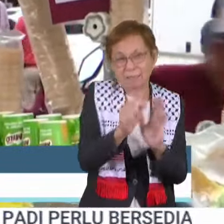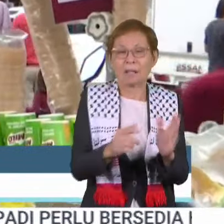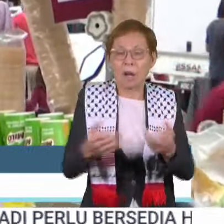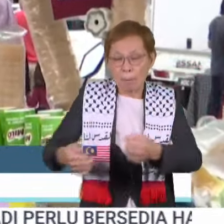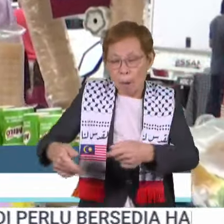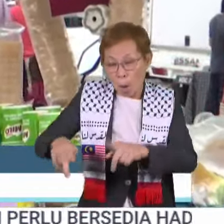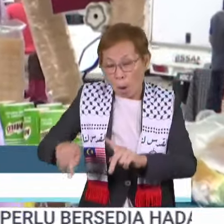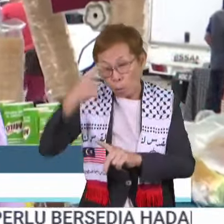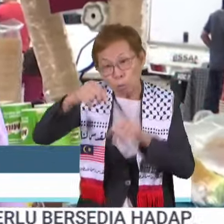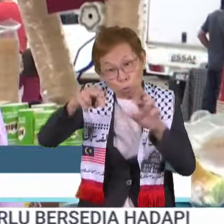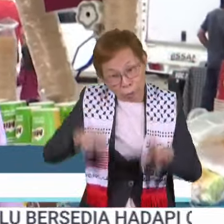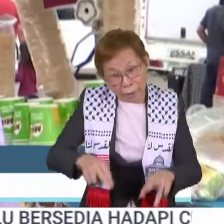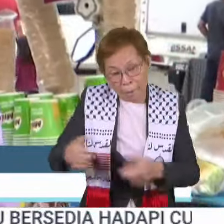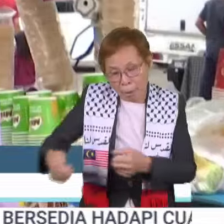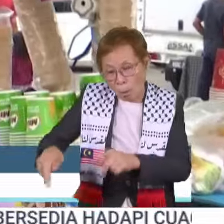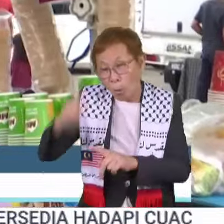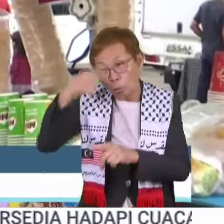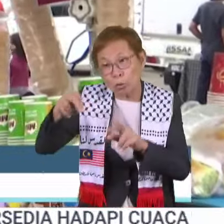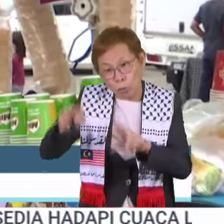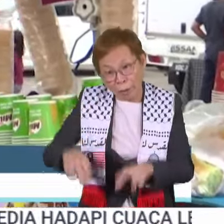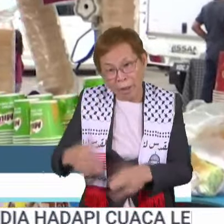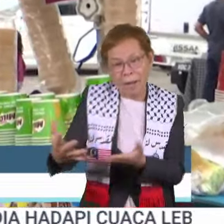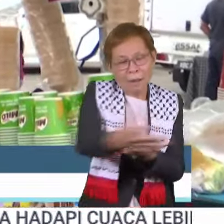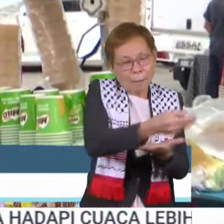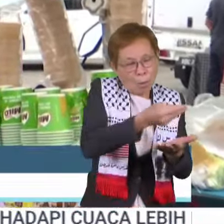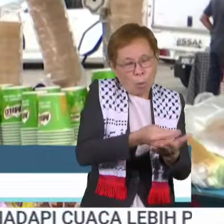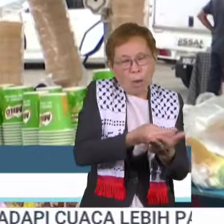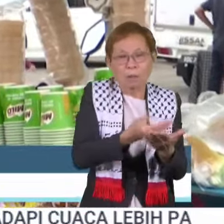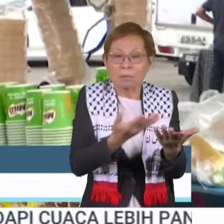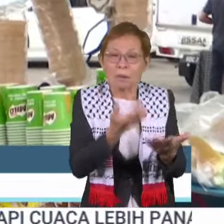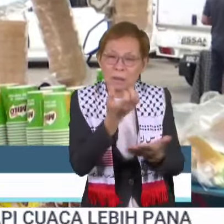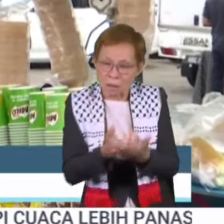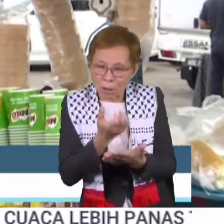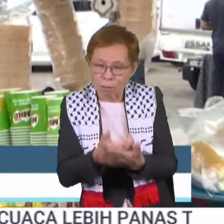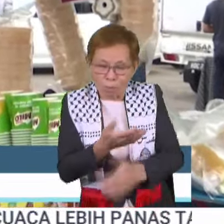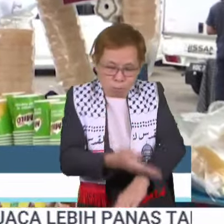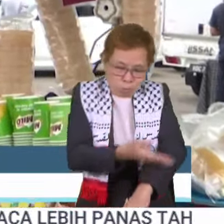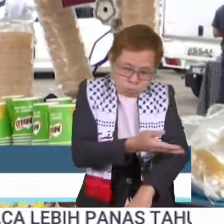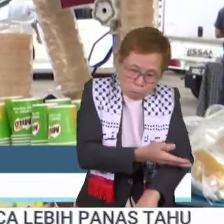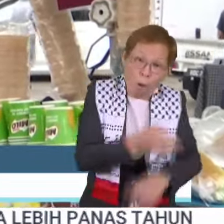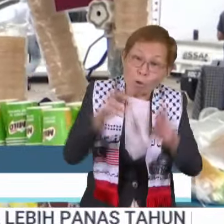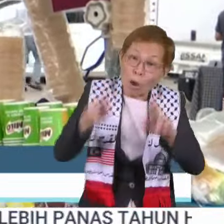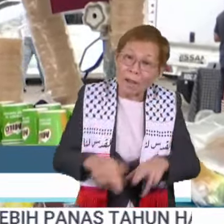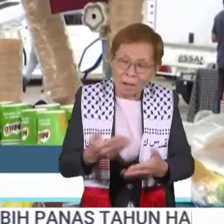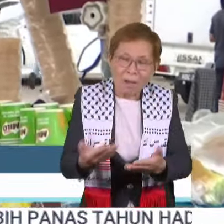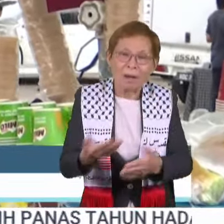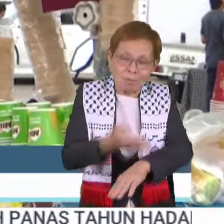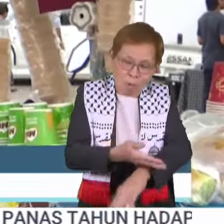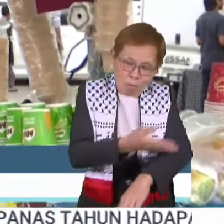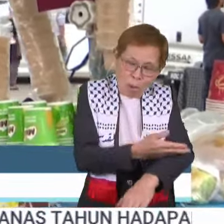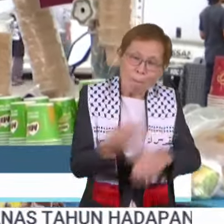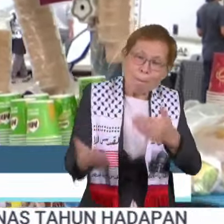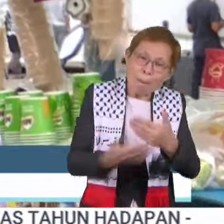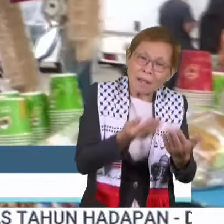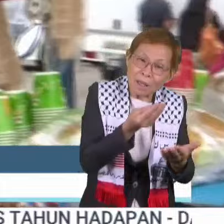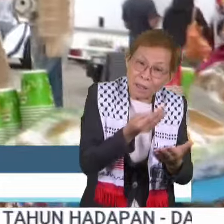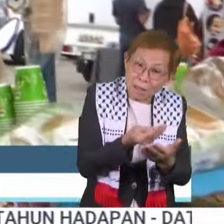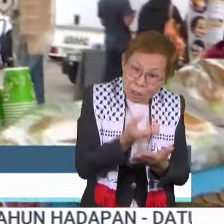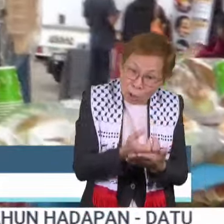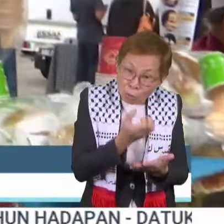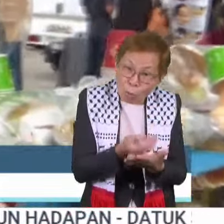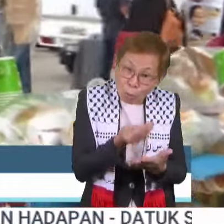peluang untuk rakyatlah recover balik dari segi ekonomi sebab mostly pandemik yang